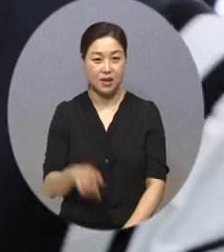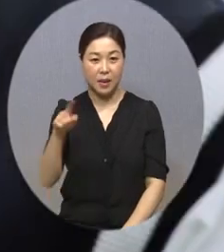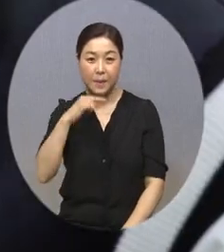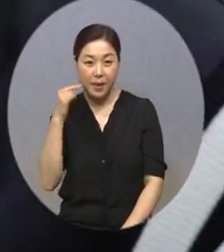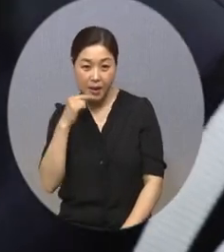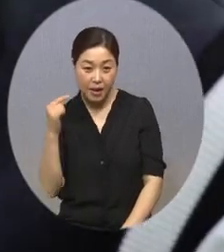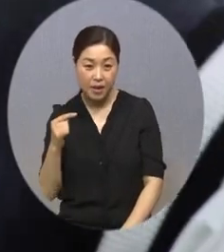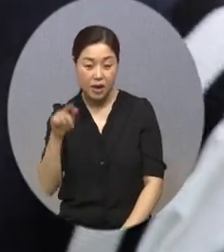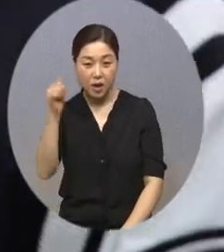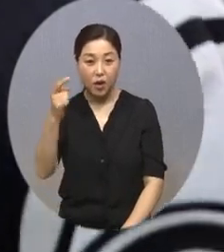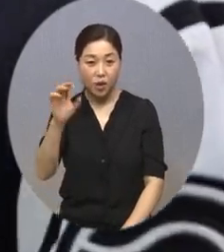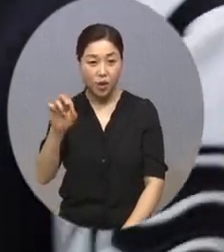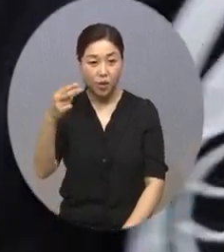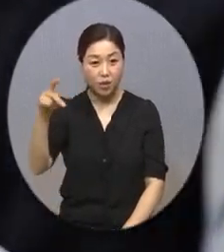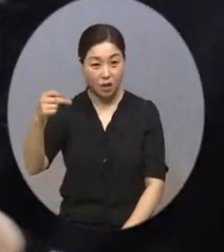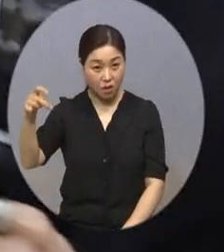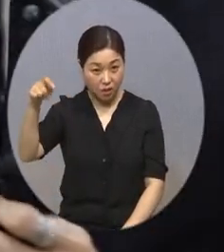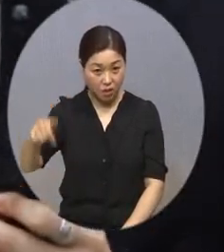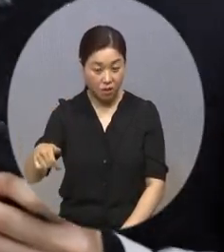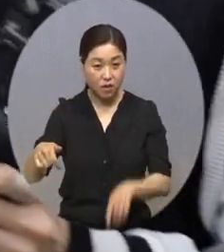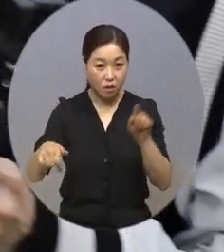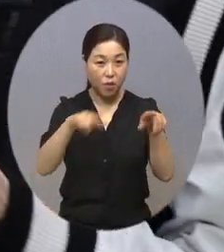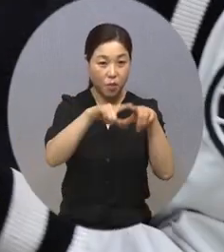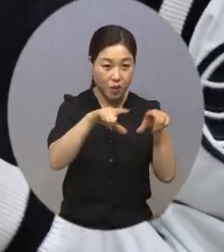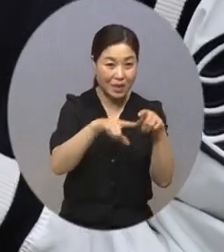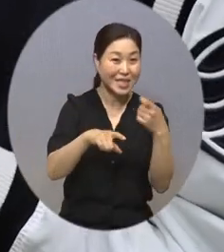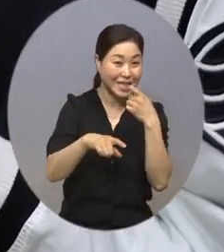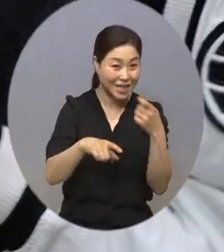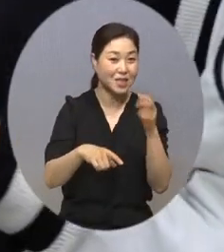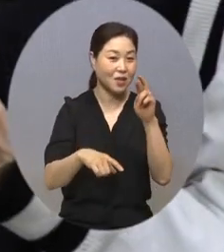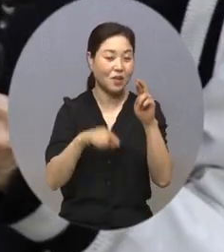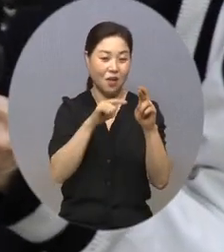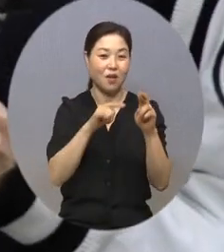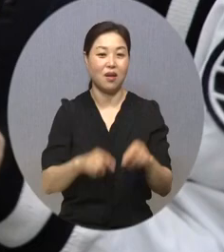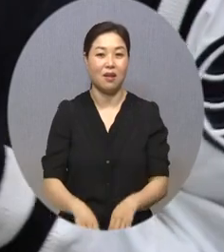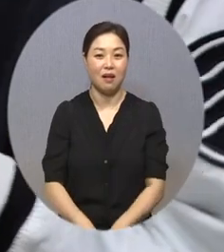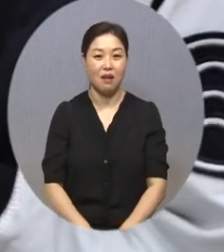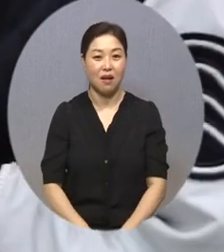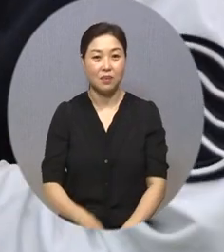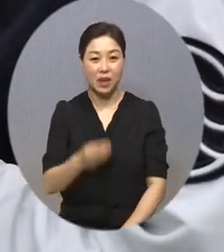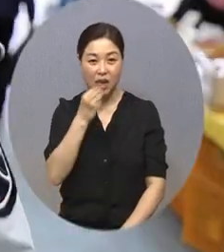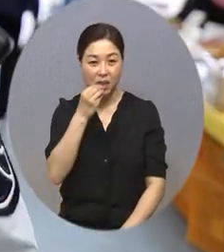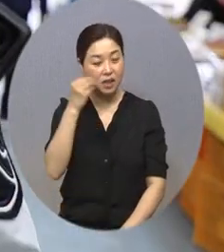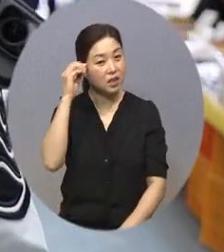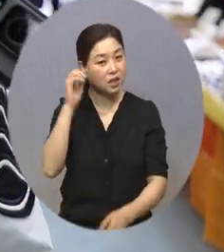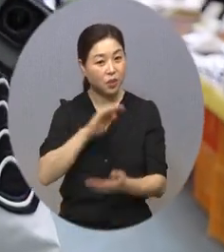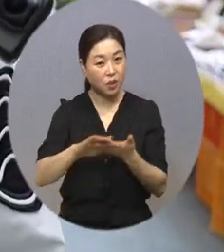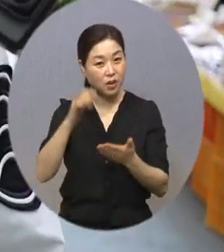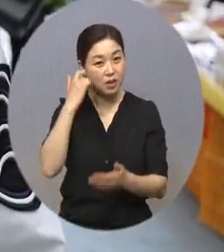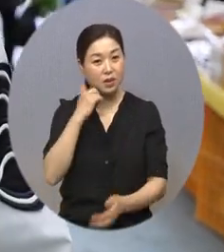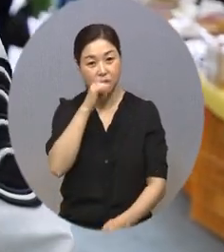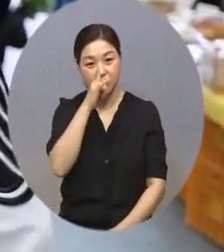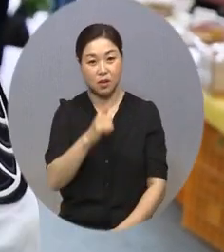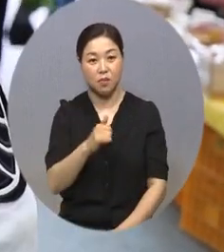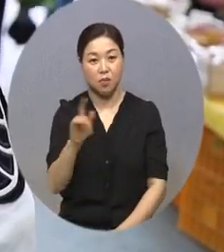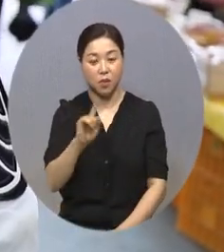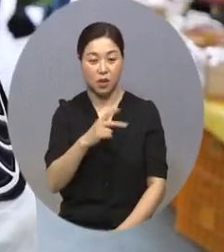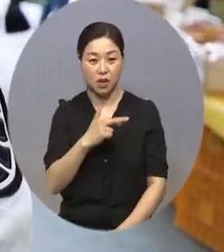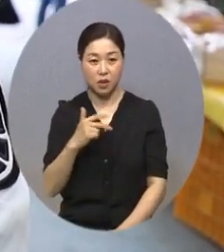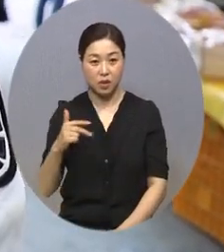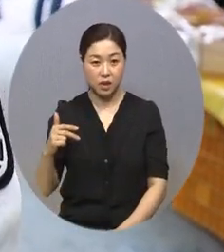으 요소를 고통 아시면 바둑 이에요 예 아 이게 쉬워서 그 인어의 의해서